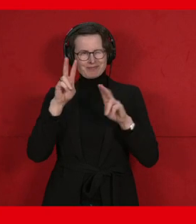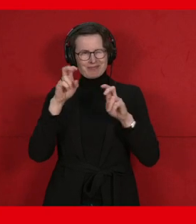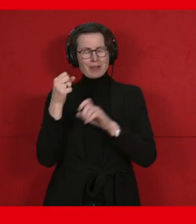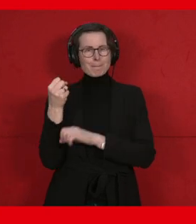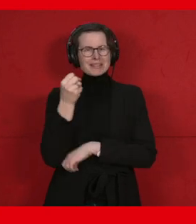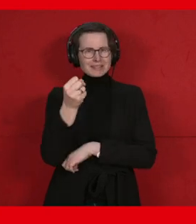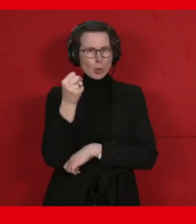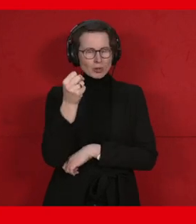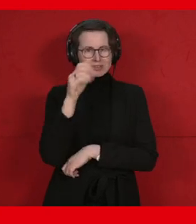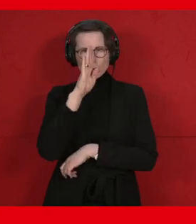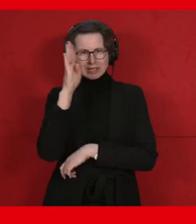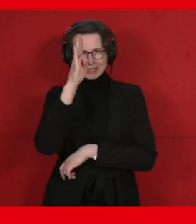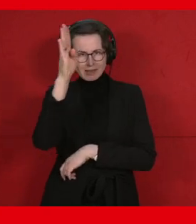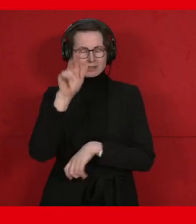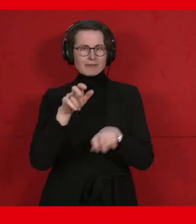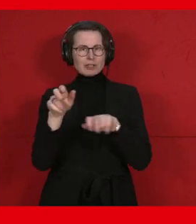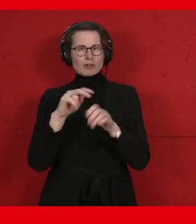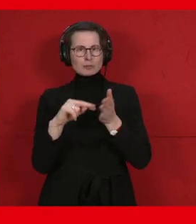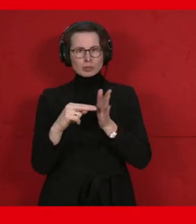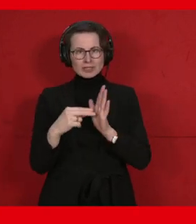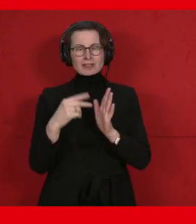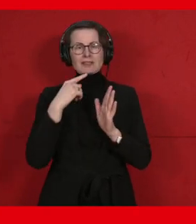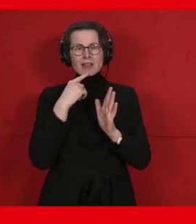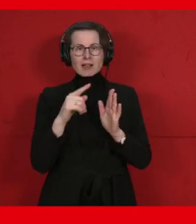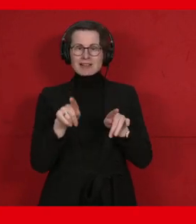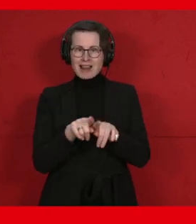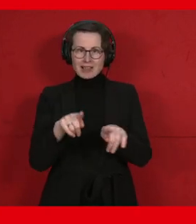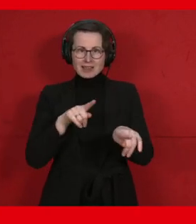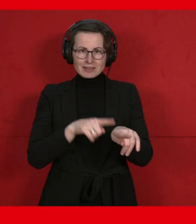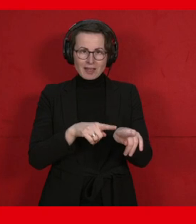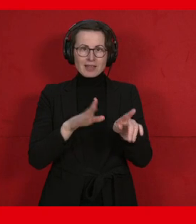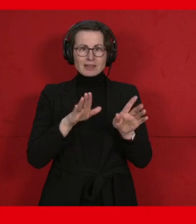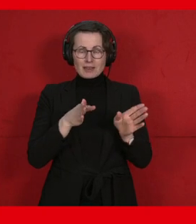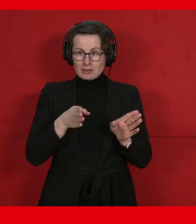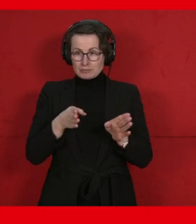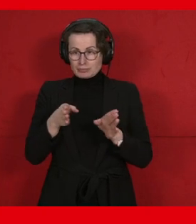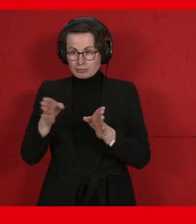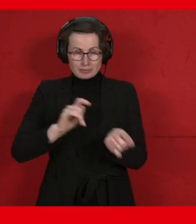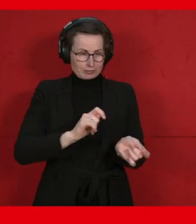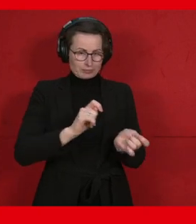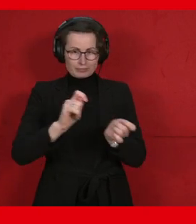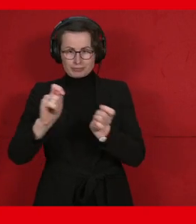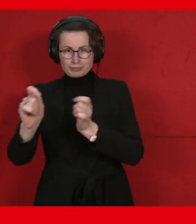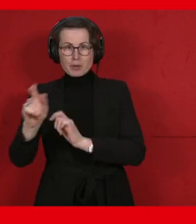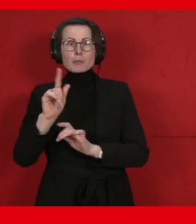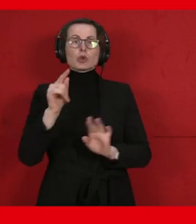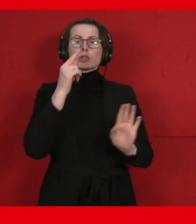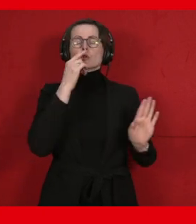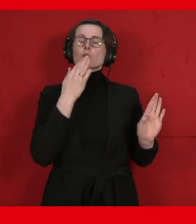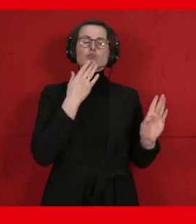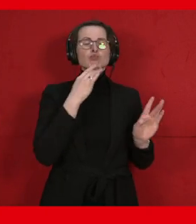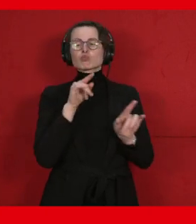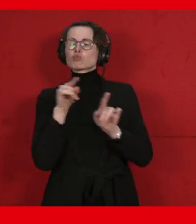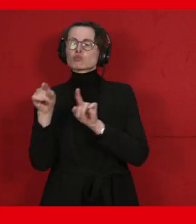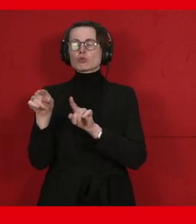missionsorientierten Wirtschaftspolitik zu sagen, wir wollen das alles gleichzeitig, wir suchen uns nicht einen Pfad aus, der wichtig